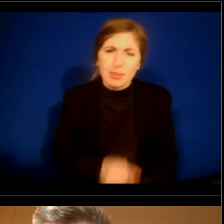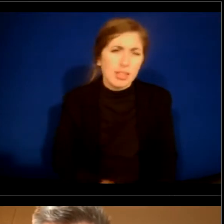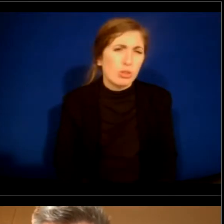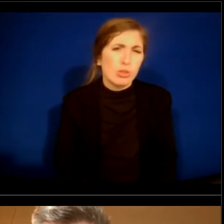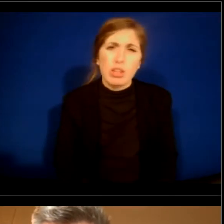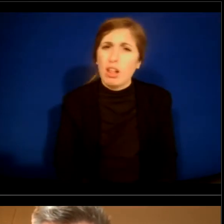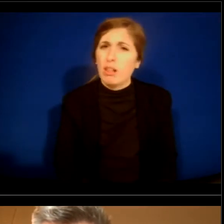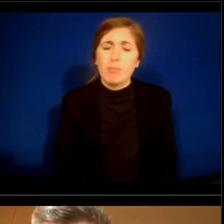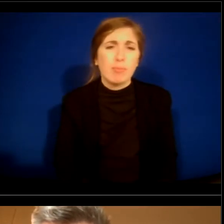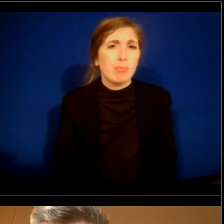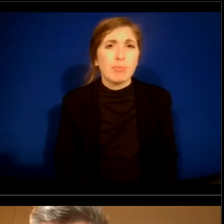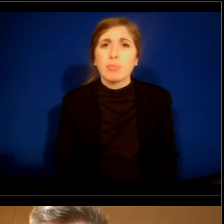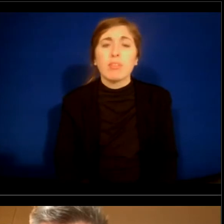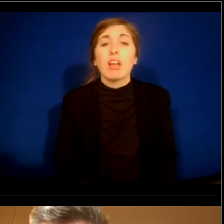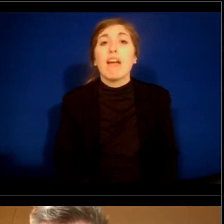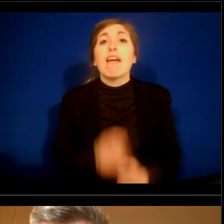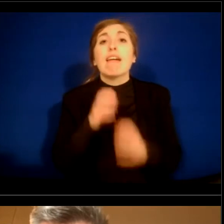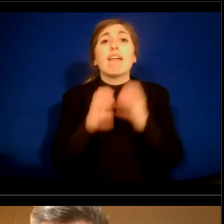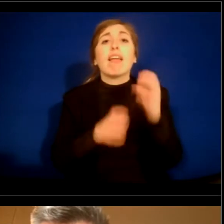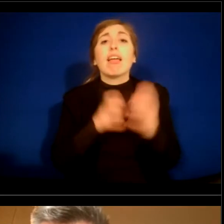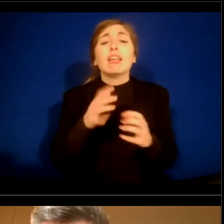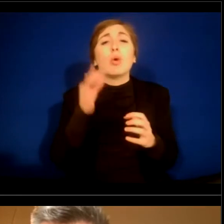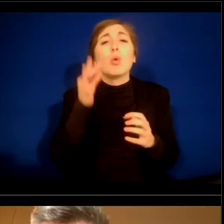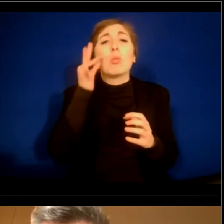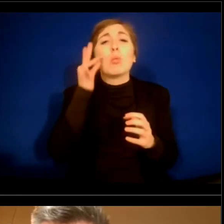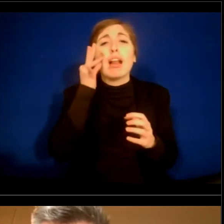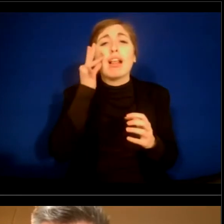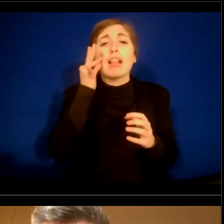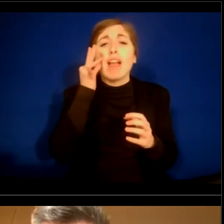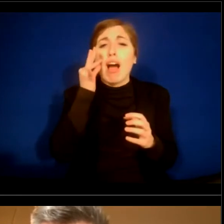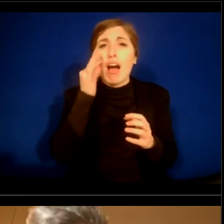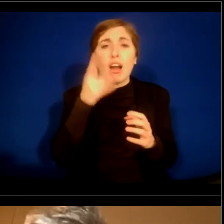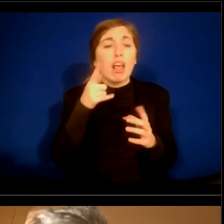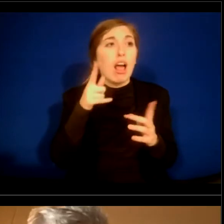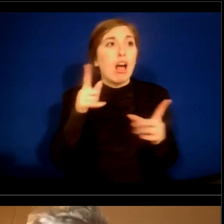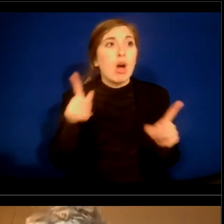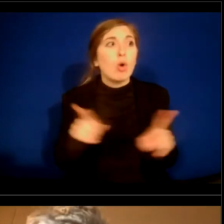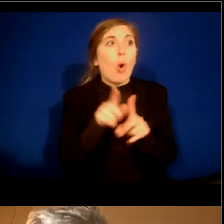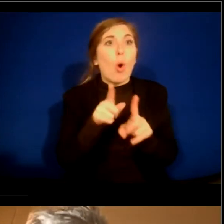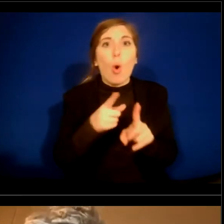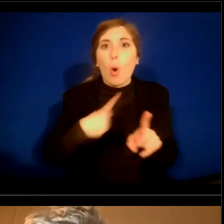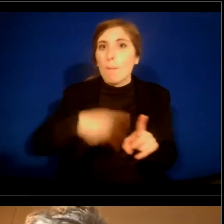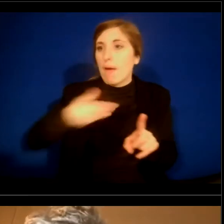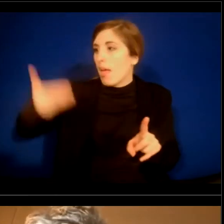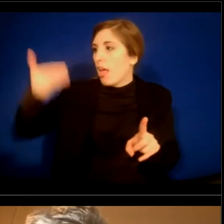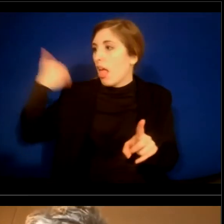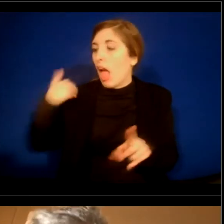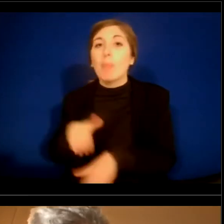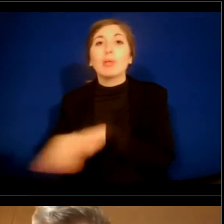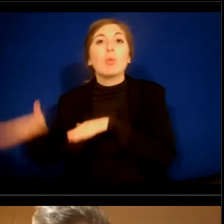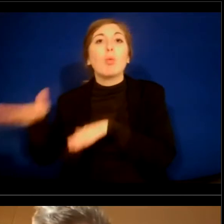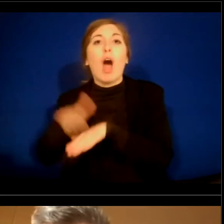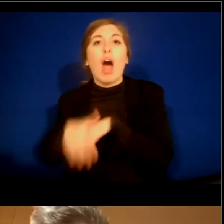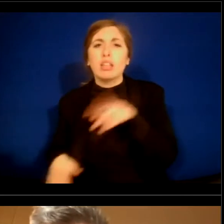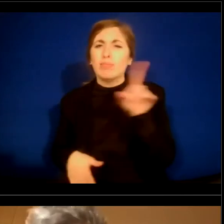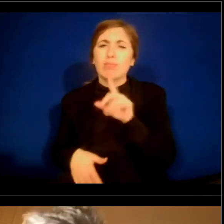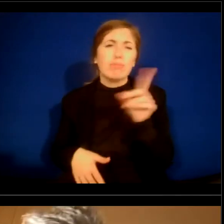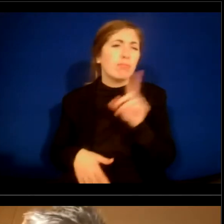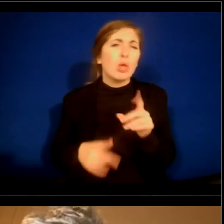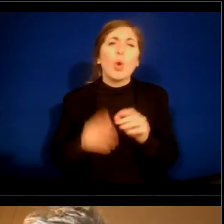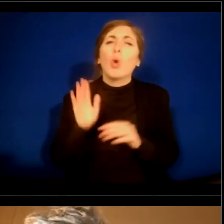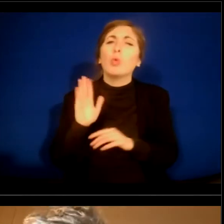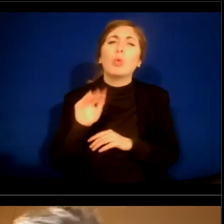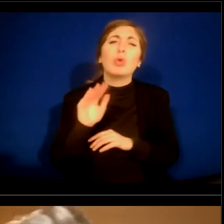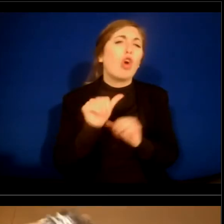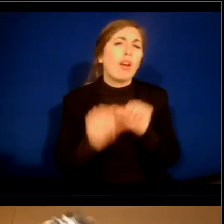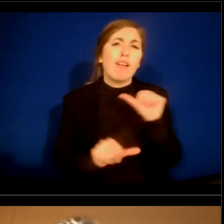Non si tratta di una crisi umanitaria come quelle appunto a cui siamo abituati. Si cambia di giorno in giorno, e